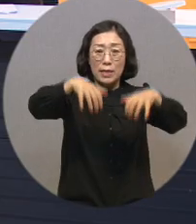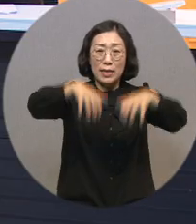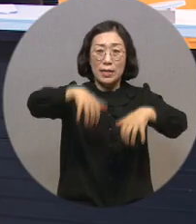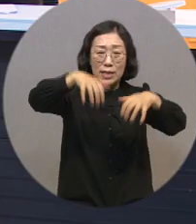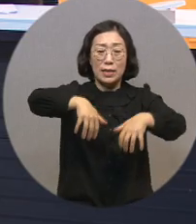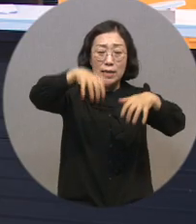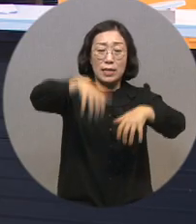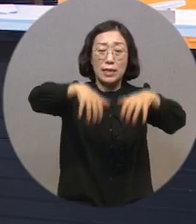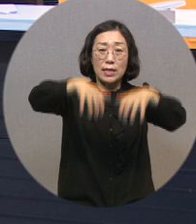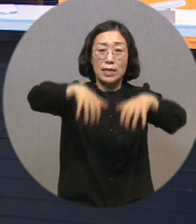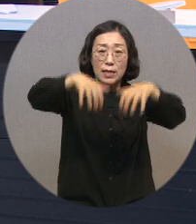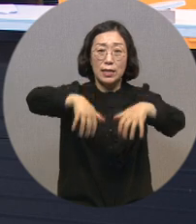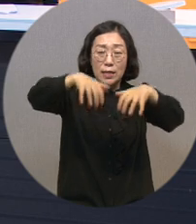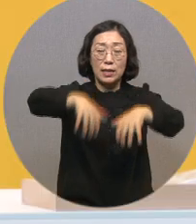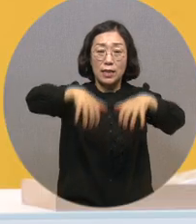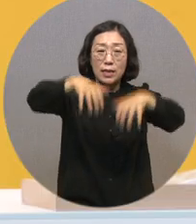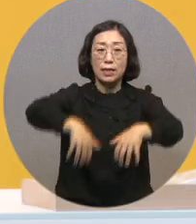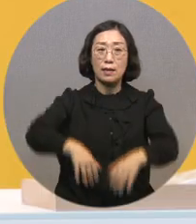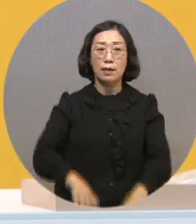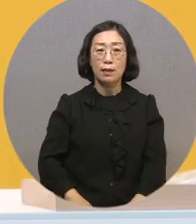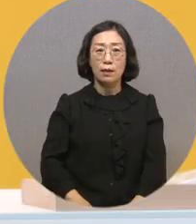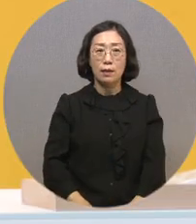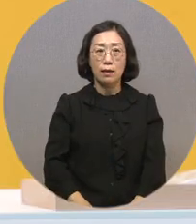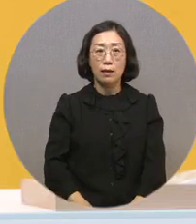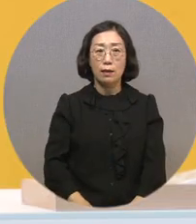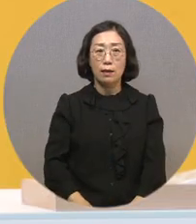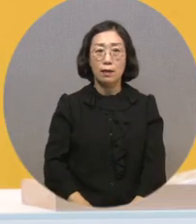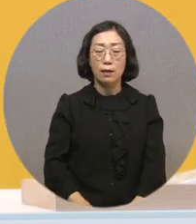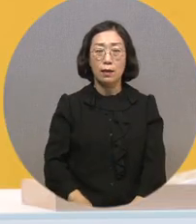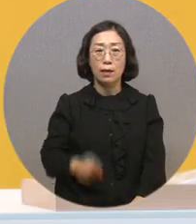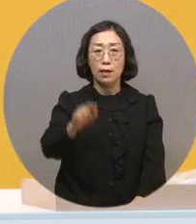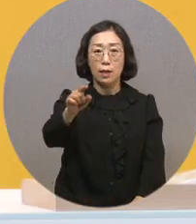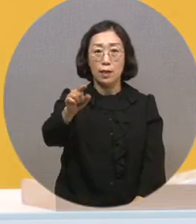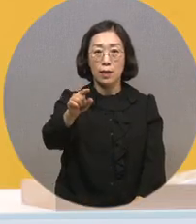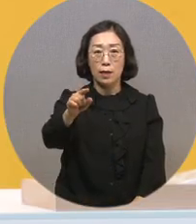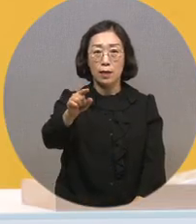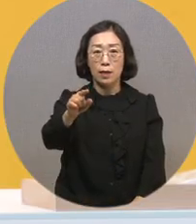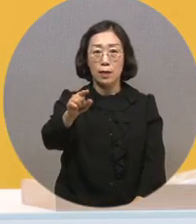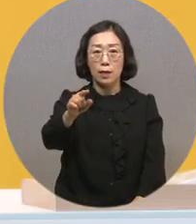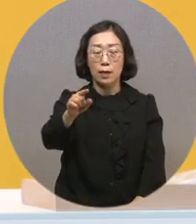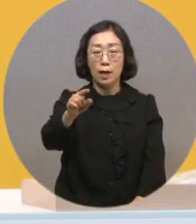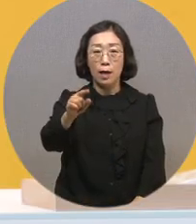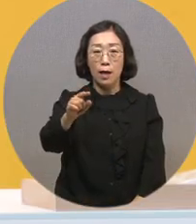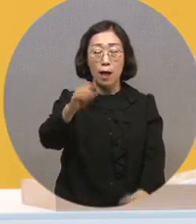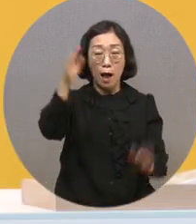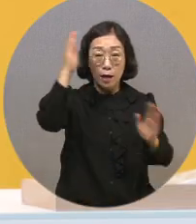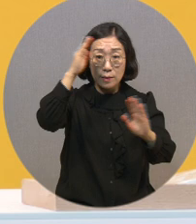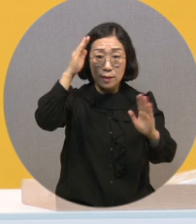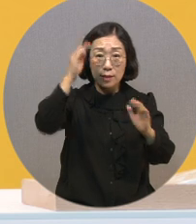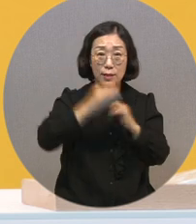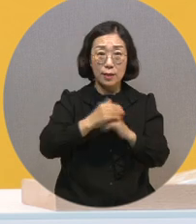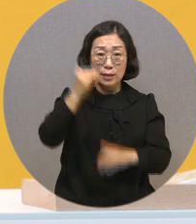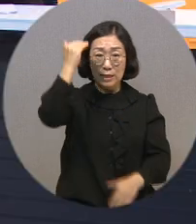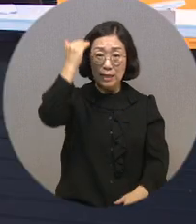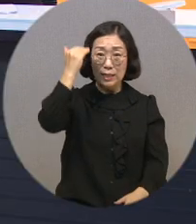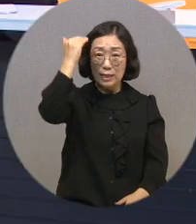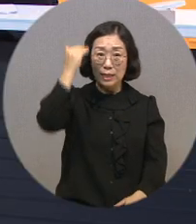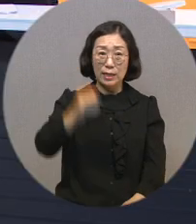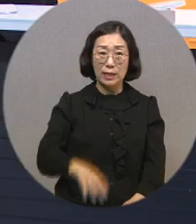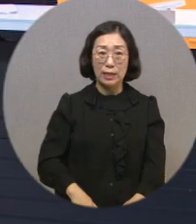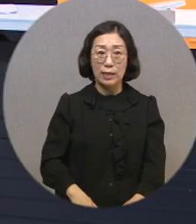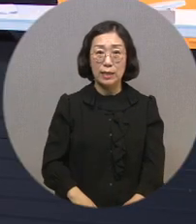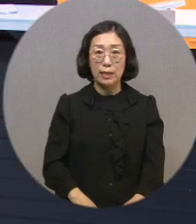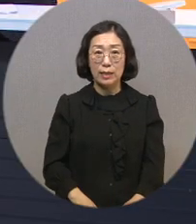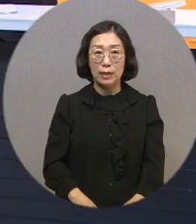예. 이 지금 이 볼록 렌즈가 아니잖아요. 이 렌즈가 아이들 키 높이에 볼록 렌즈가